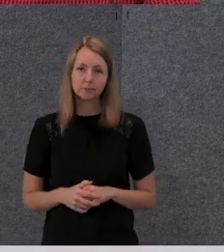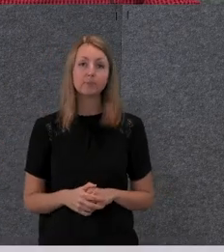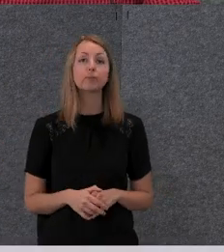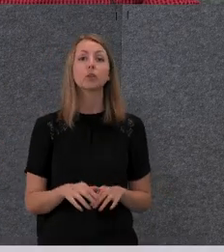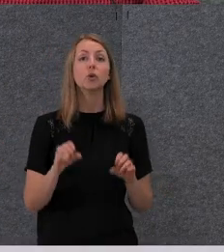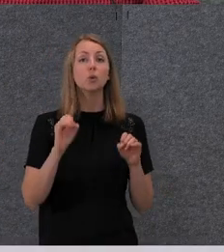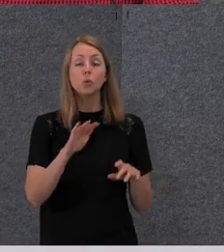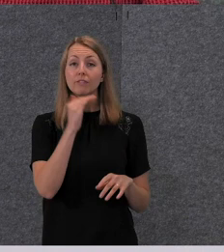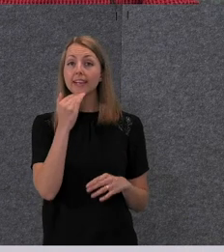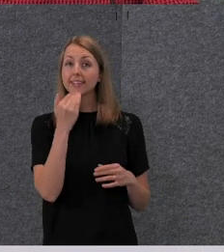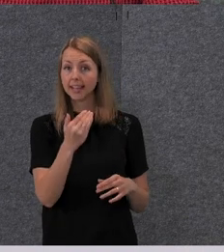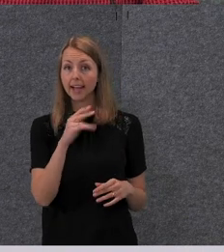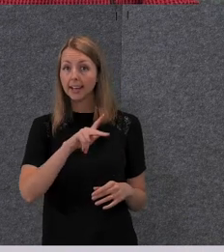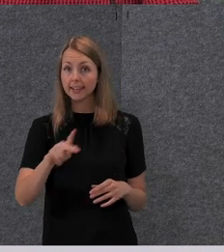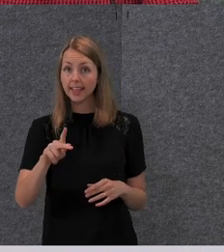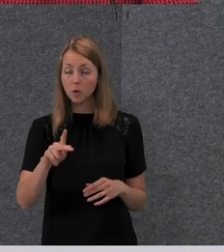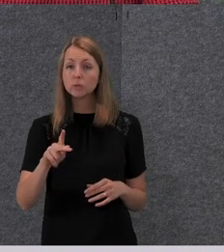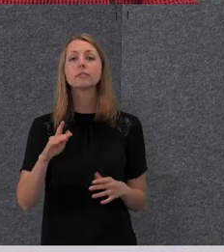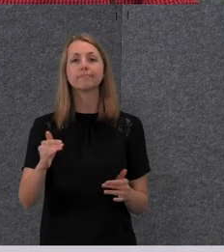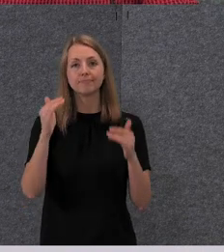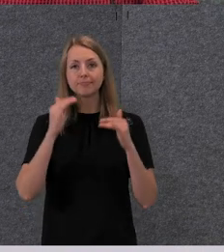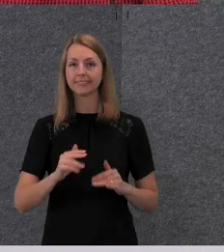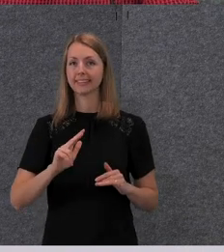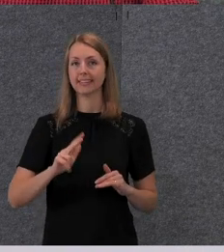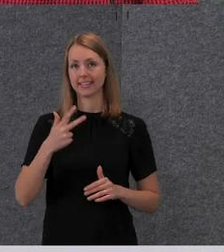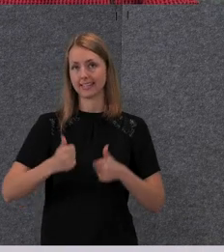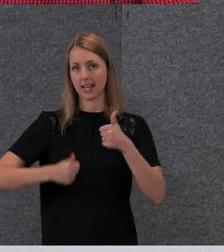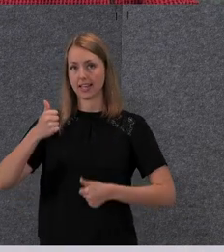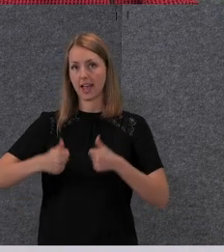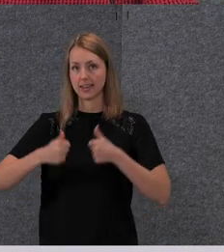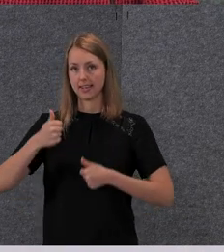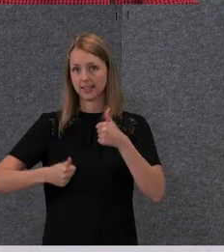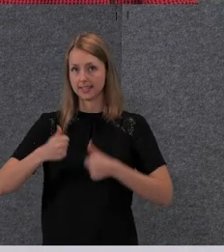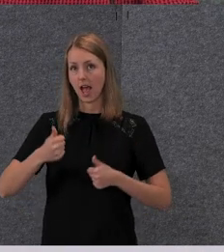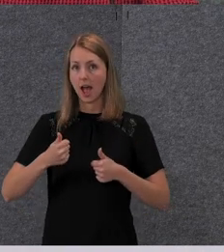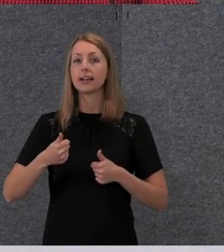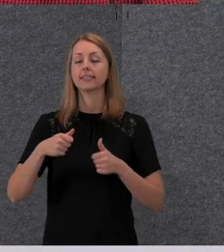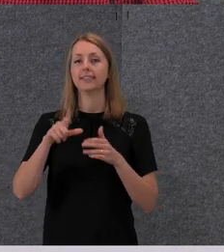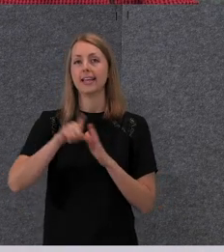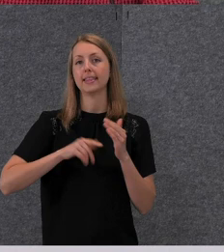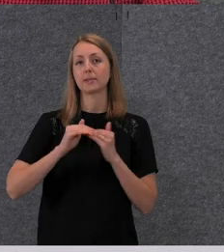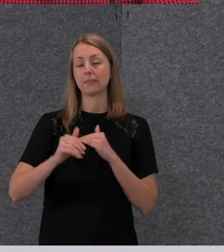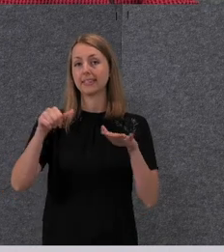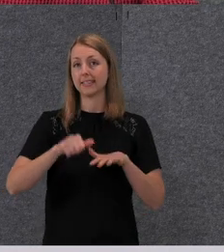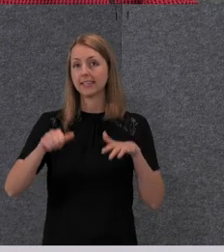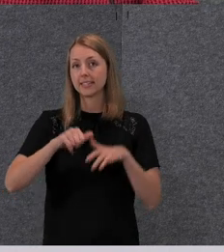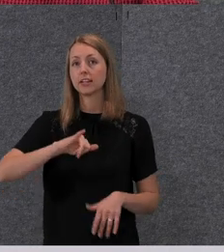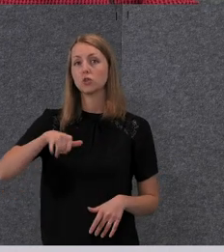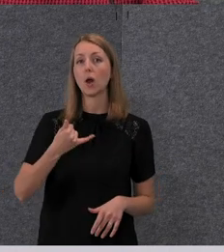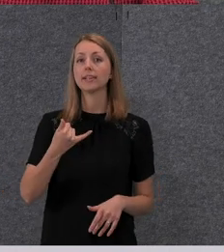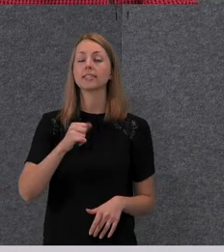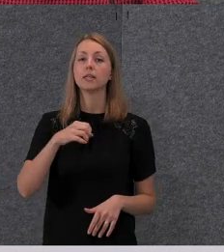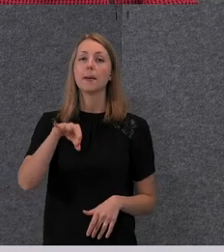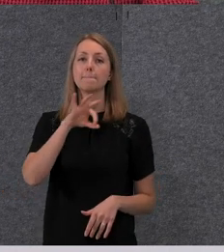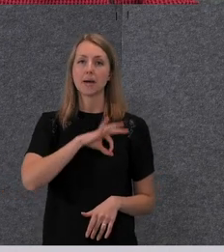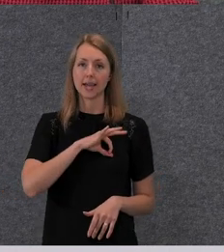Dank, Klaus. Dann kommen wir nun zum dritten Kandidaten, der sich auf Listenplatz 16 bewirbt. Das ist Johannes Preisner aus